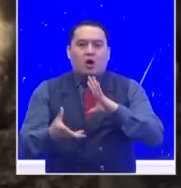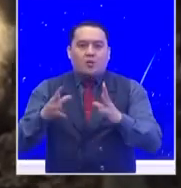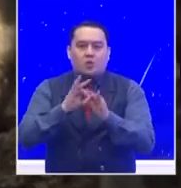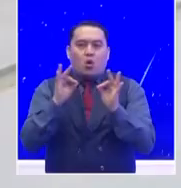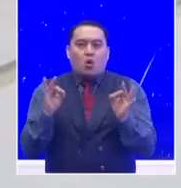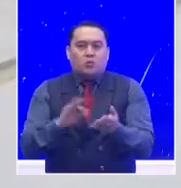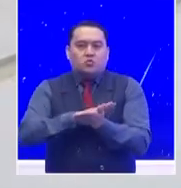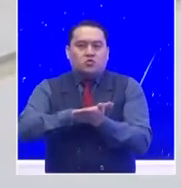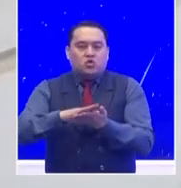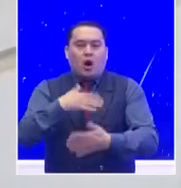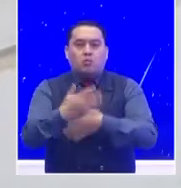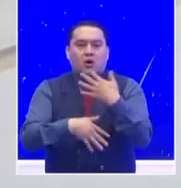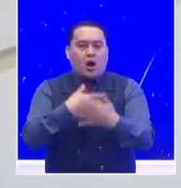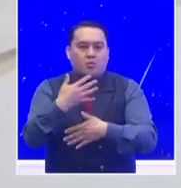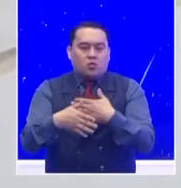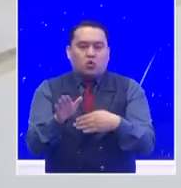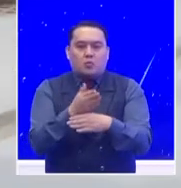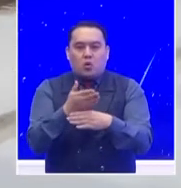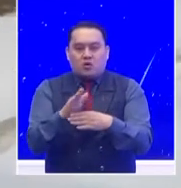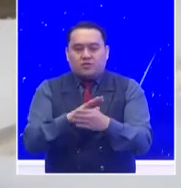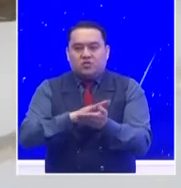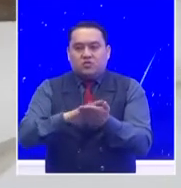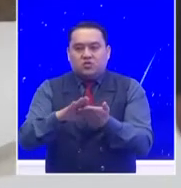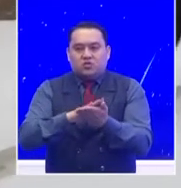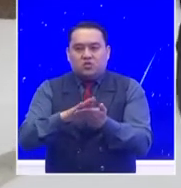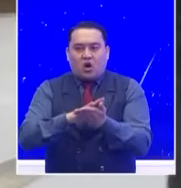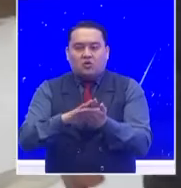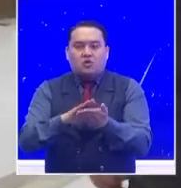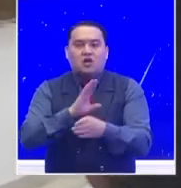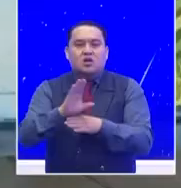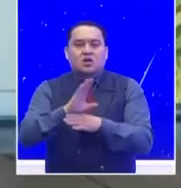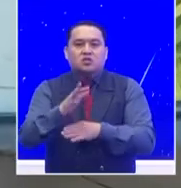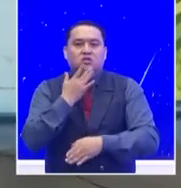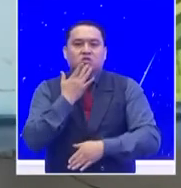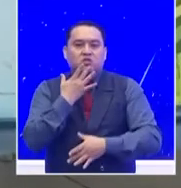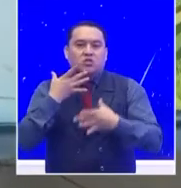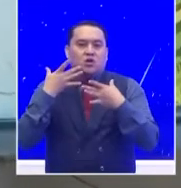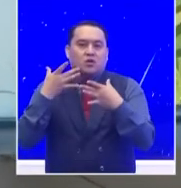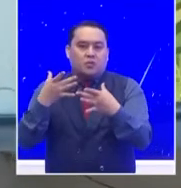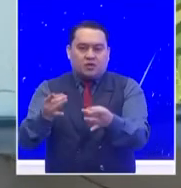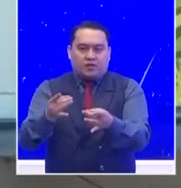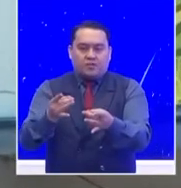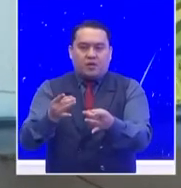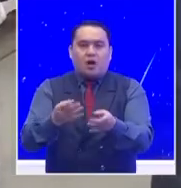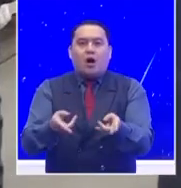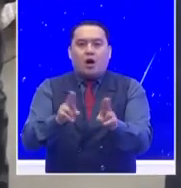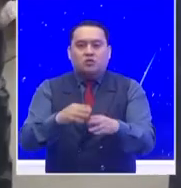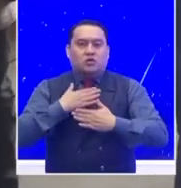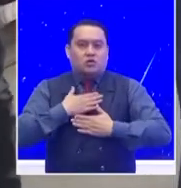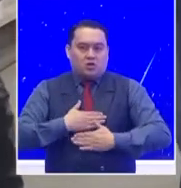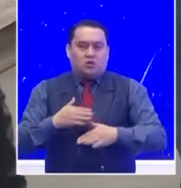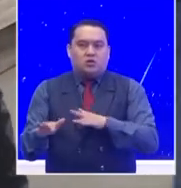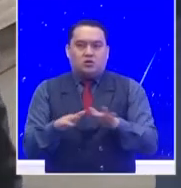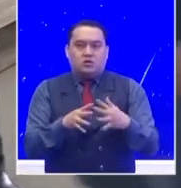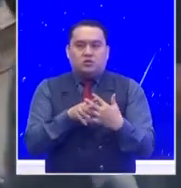риса, очищенного, обработанного, расфасованного, по договорам экспортируется за рубеж. Серикжан Бескемпиров, оставшийся довольный